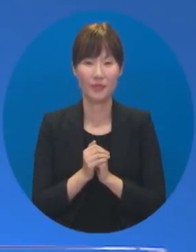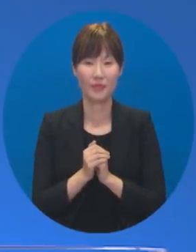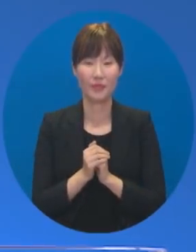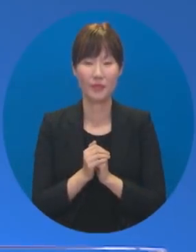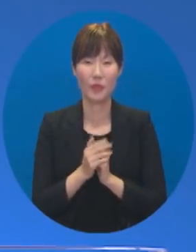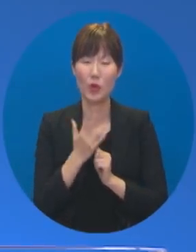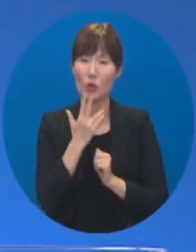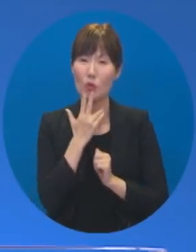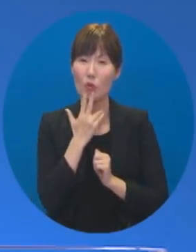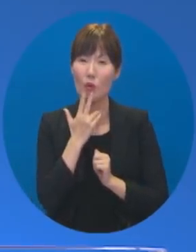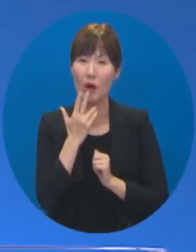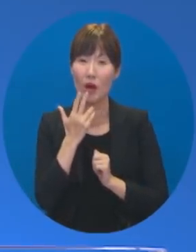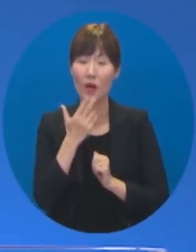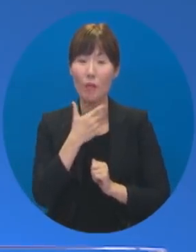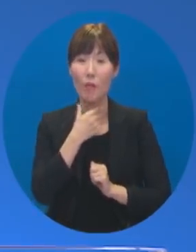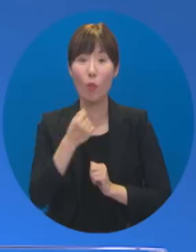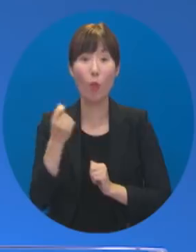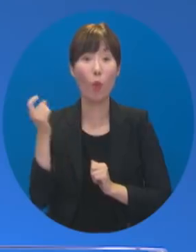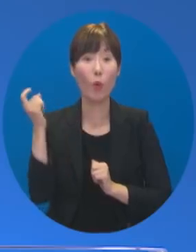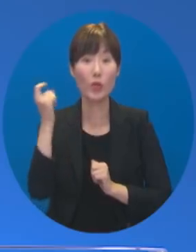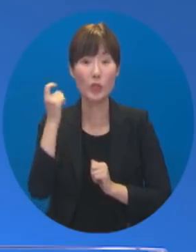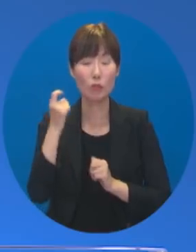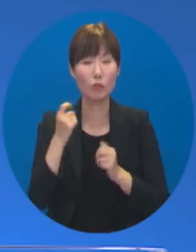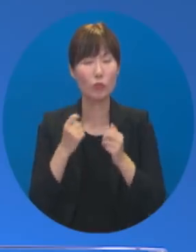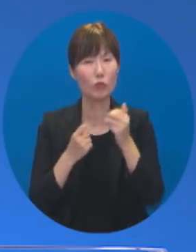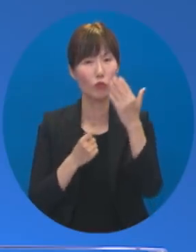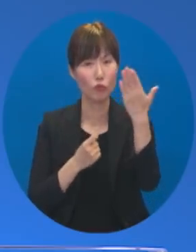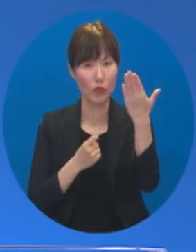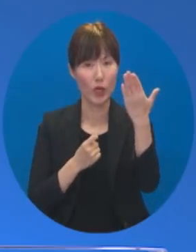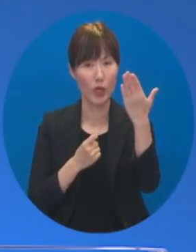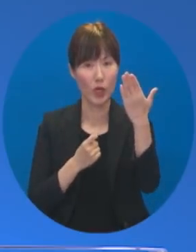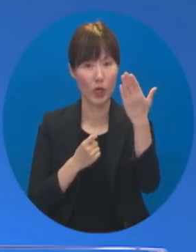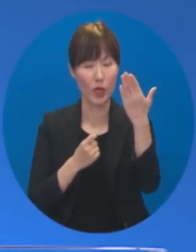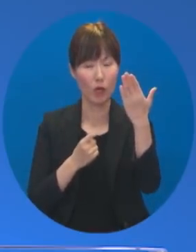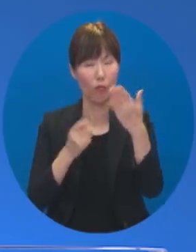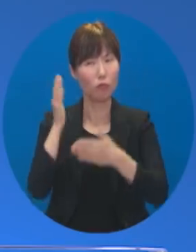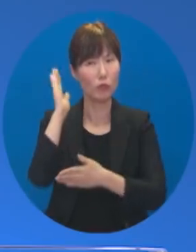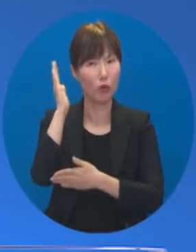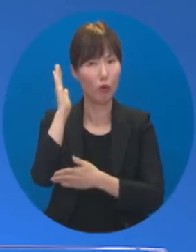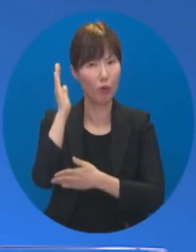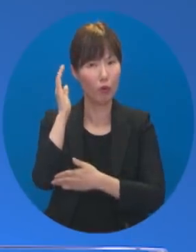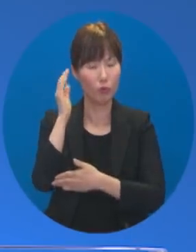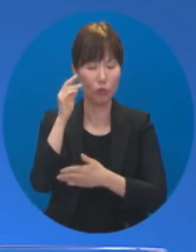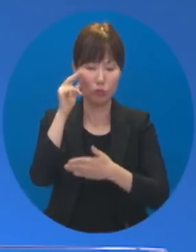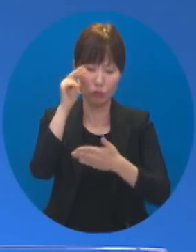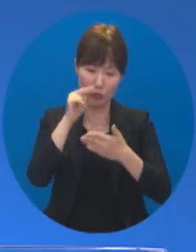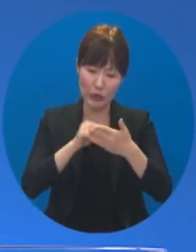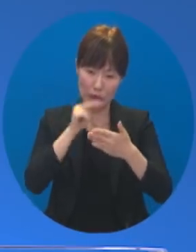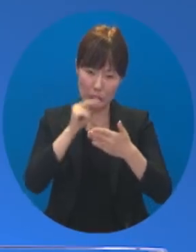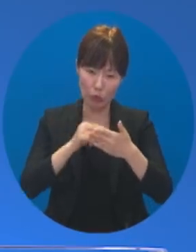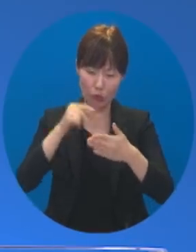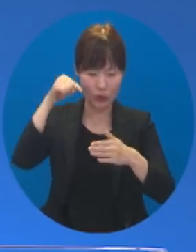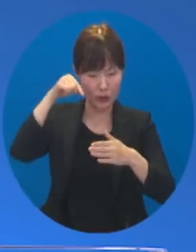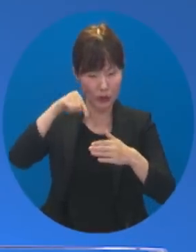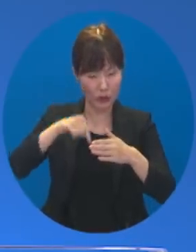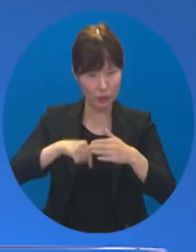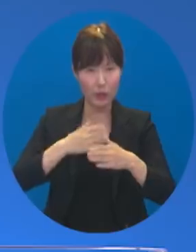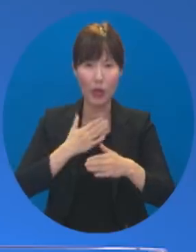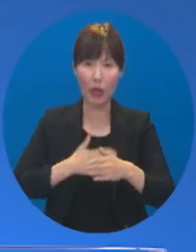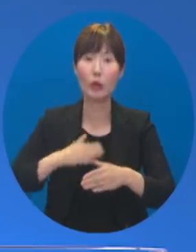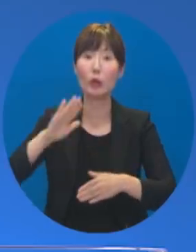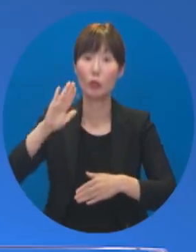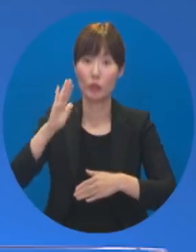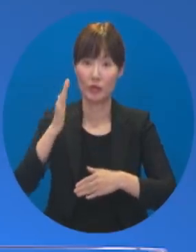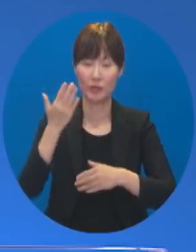요한복음 9장의 이야기들을 좀 더 깊이 와닿게 되었어요. 읽어가면서 거기에